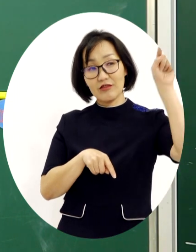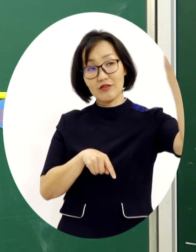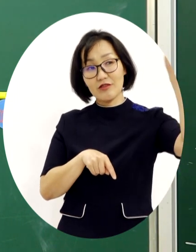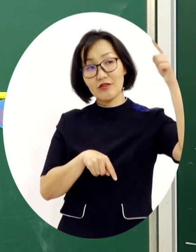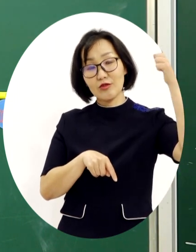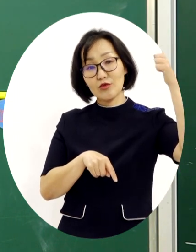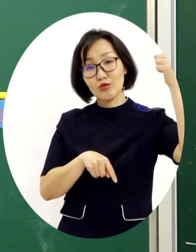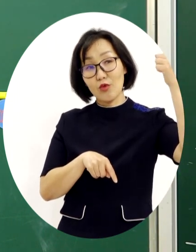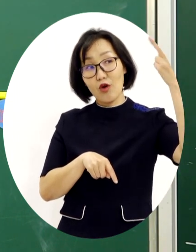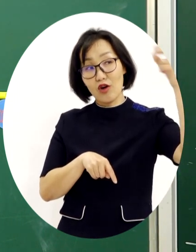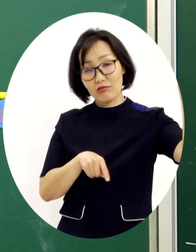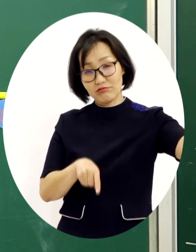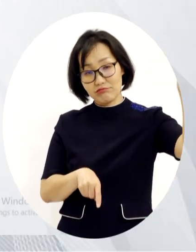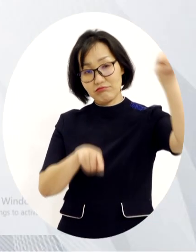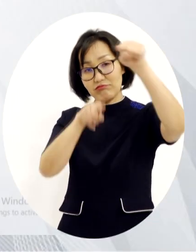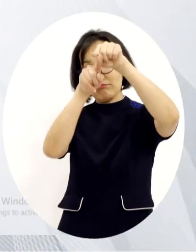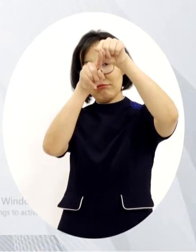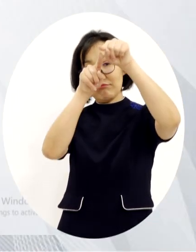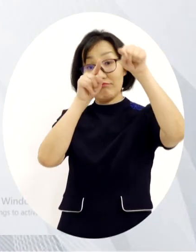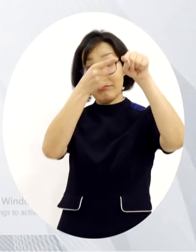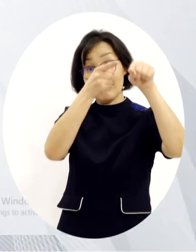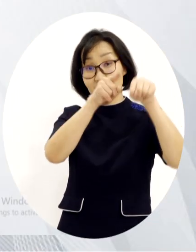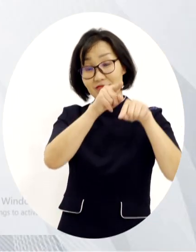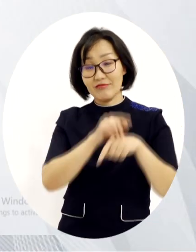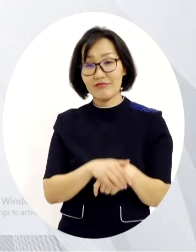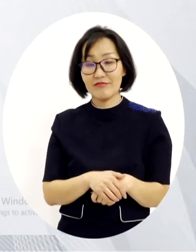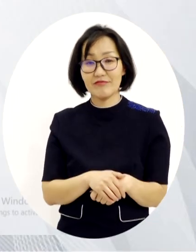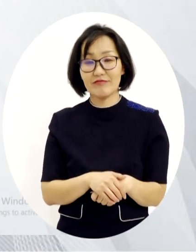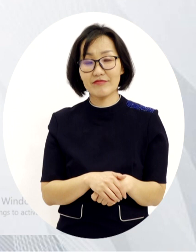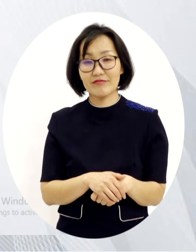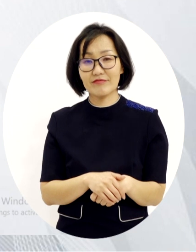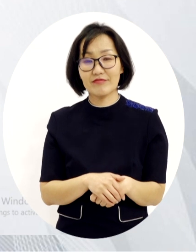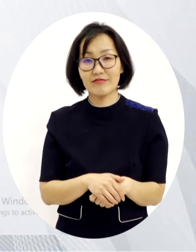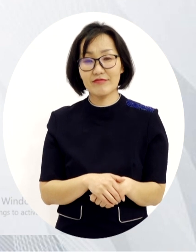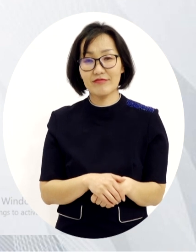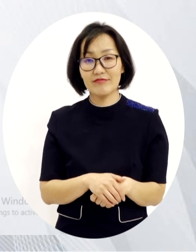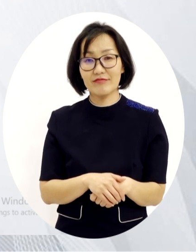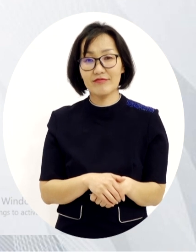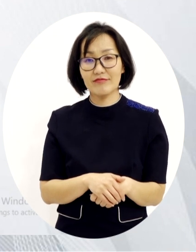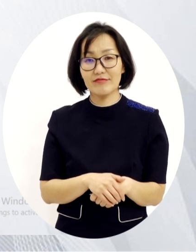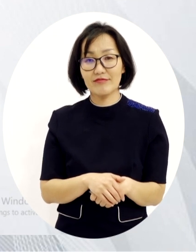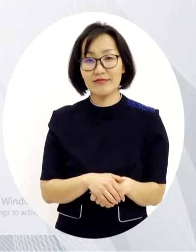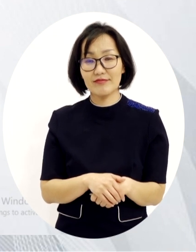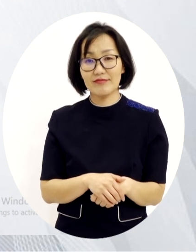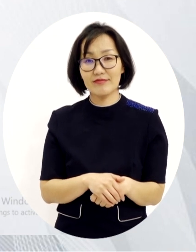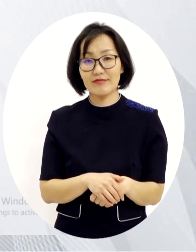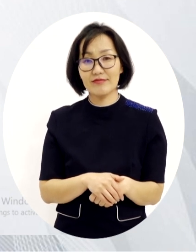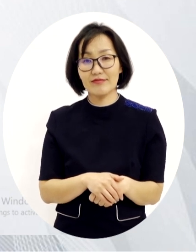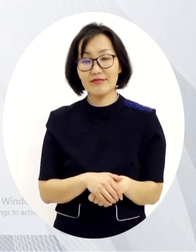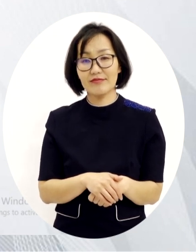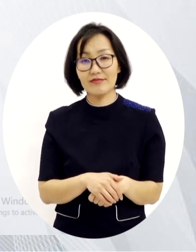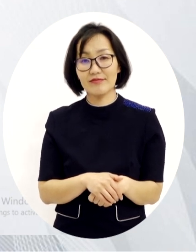цэгээ тэмдэглэе. 2017 онд 125 см.